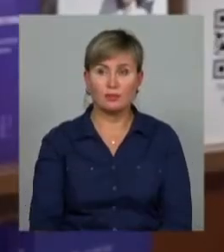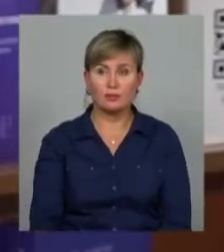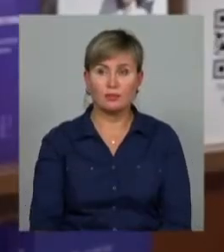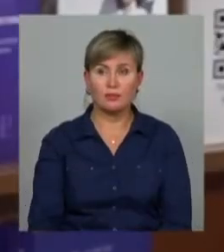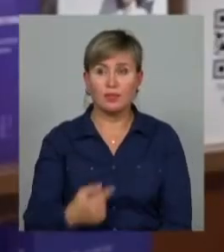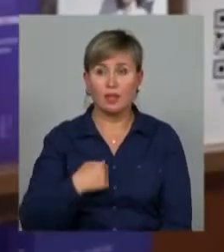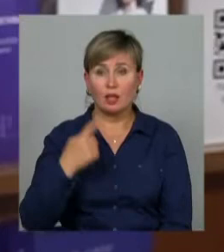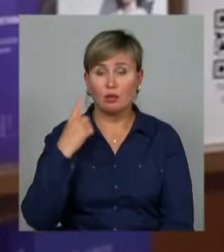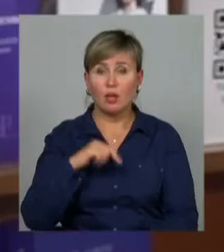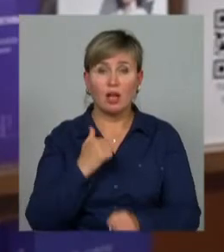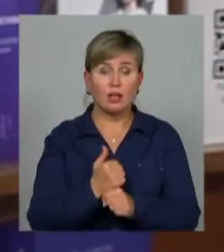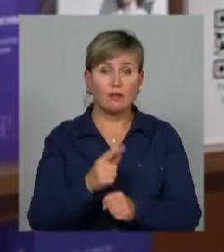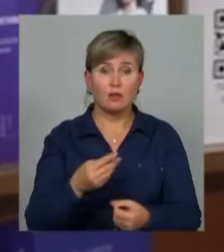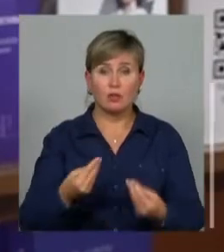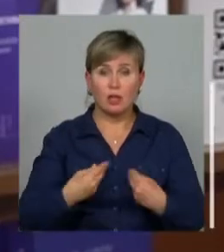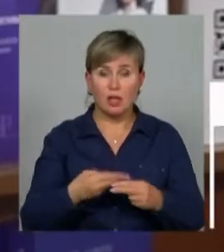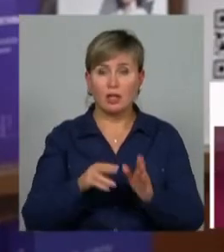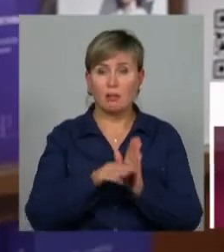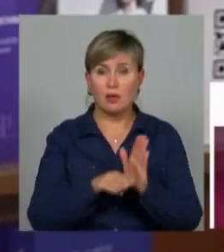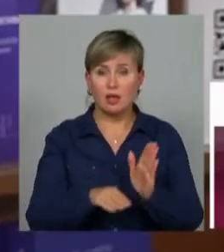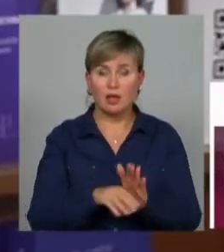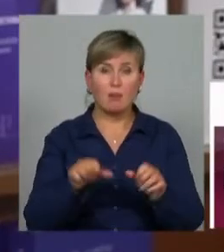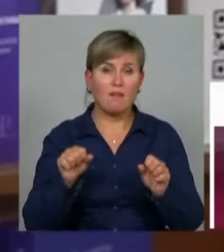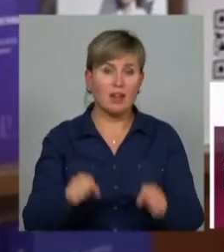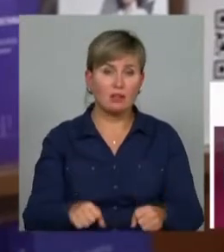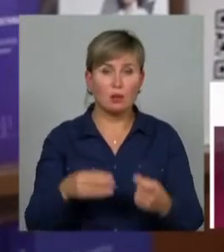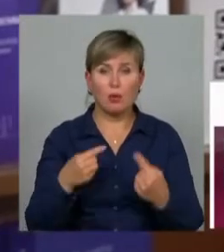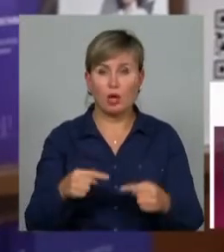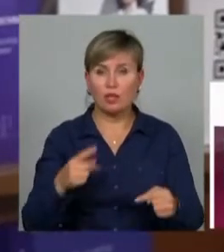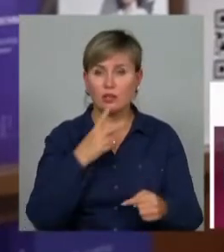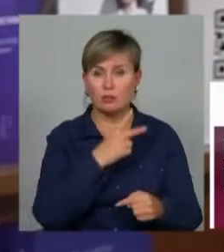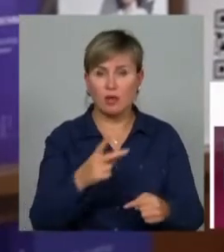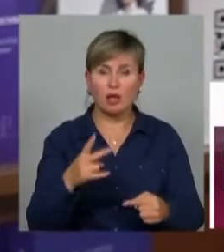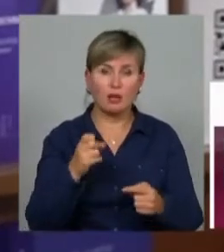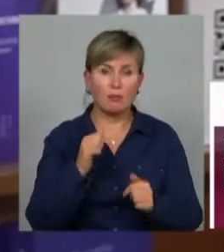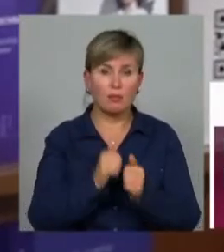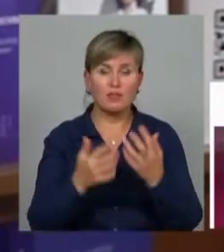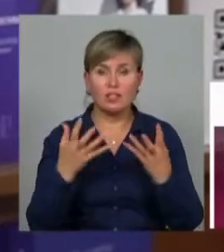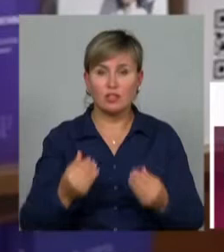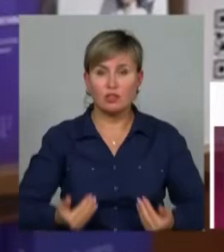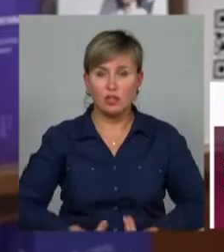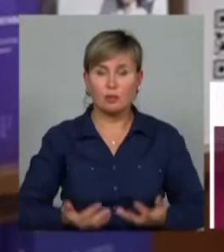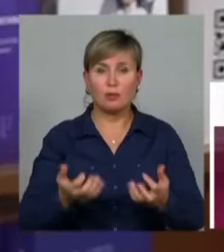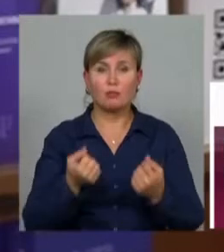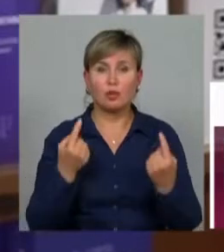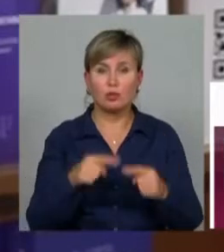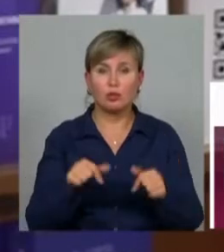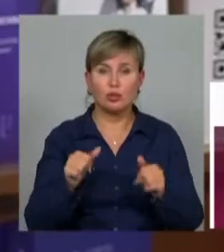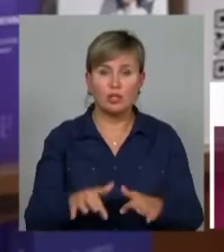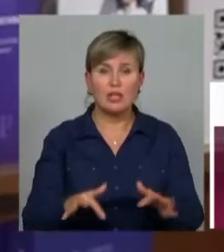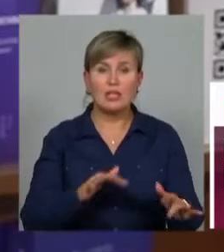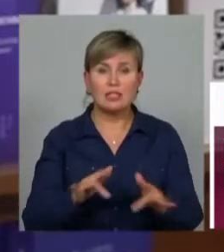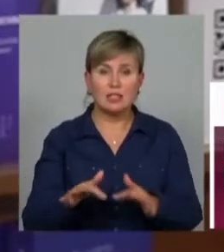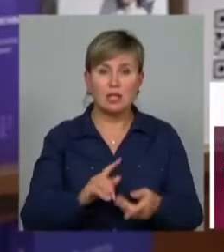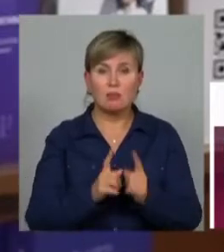Я думаю, главное, что дала мне данная программа, это возможность по-разному смотреть на вещи в повседневной жизни, принимать другие решения,